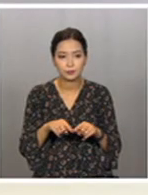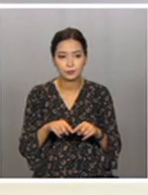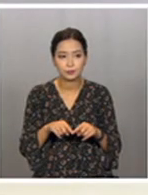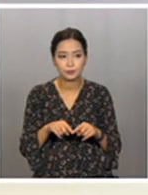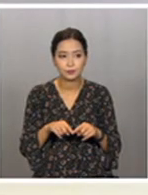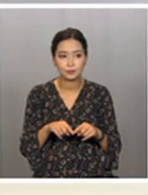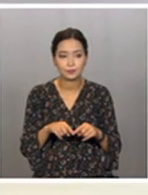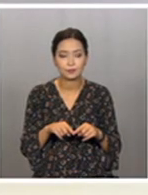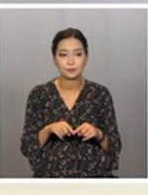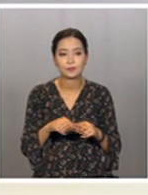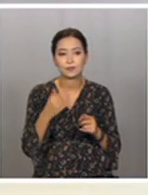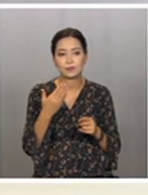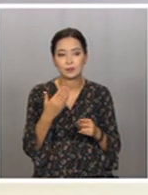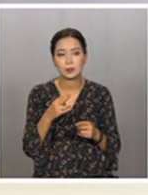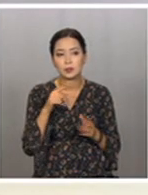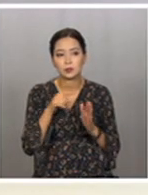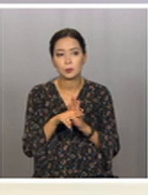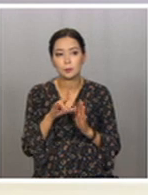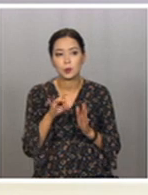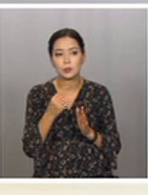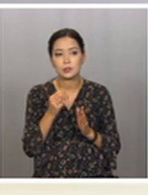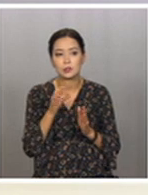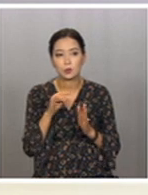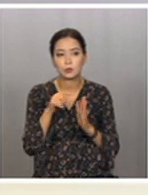Аналық тақшаға процессор орнатылған.